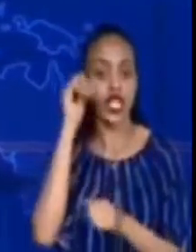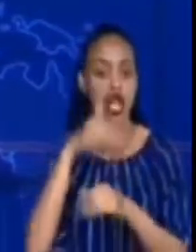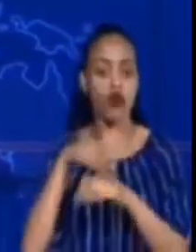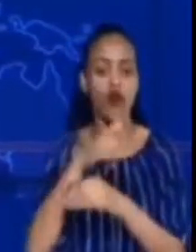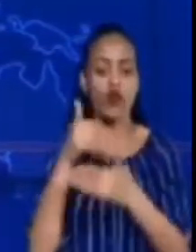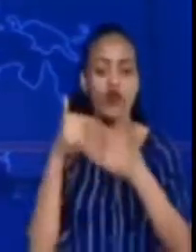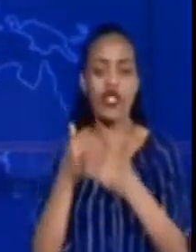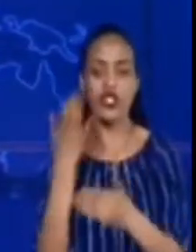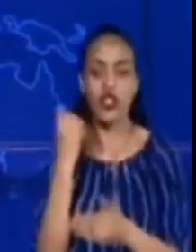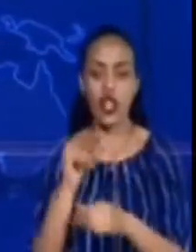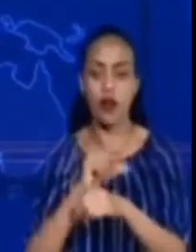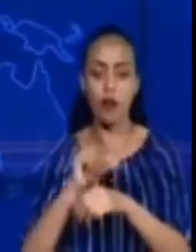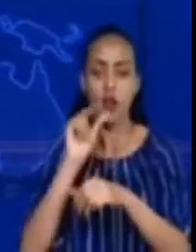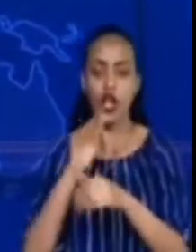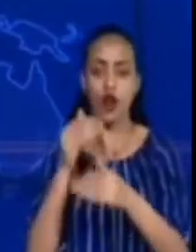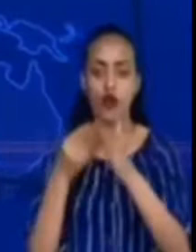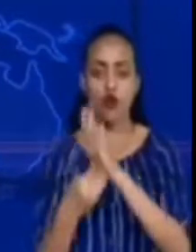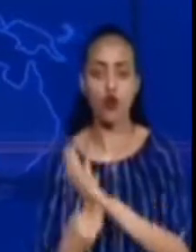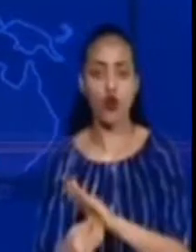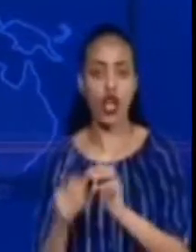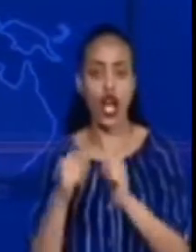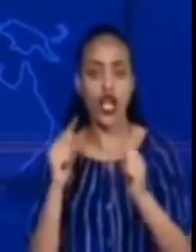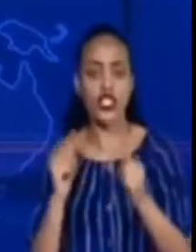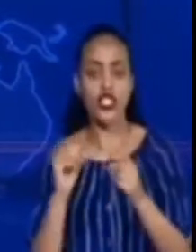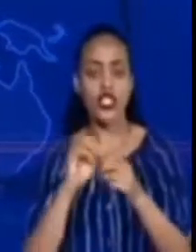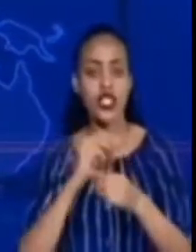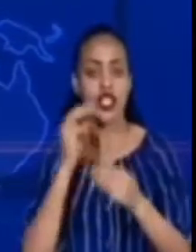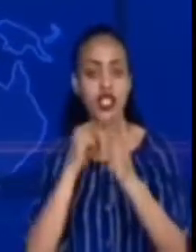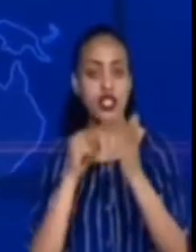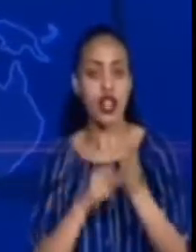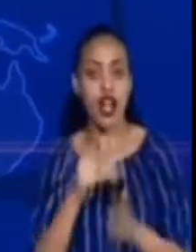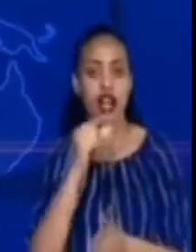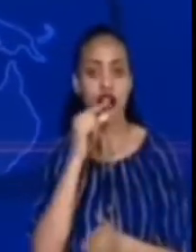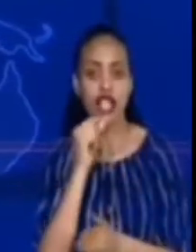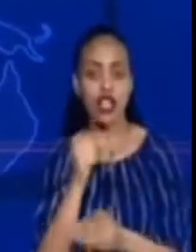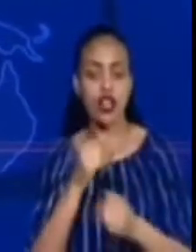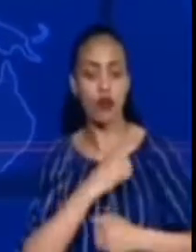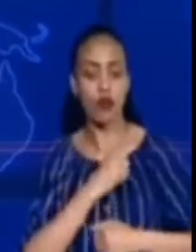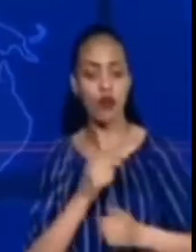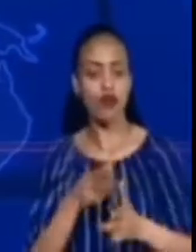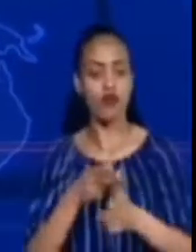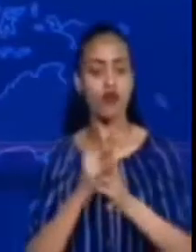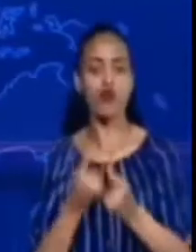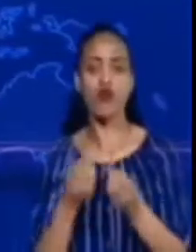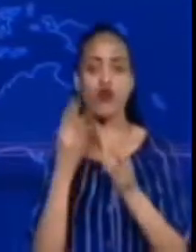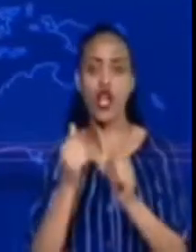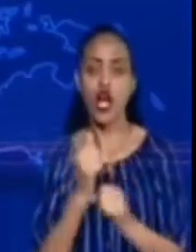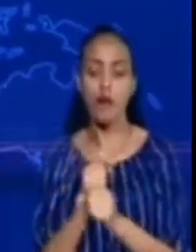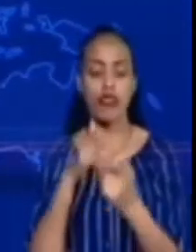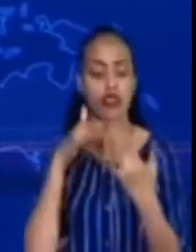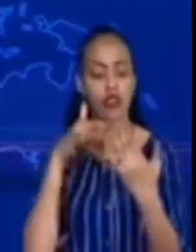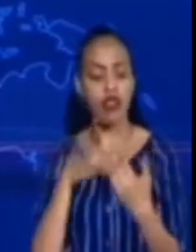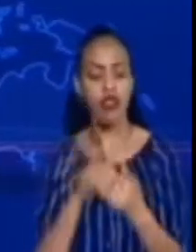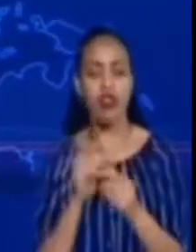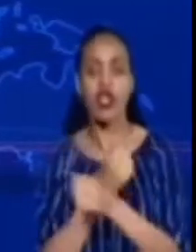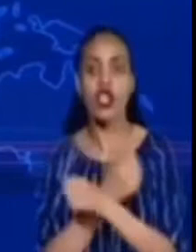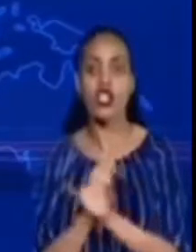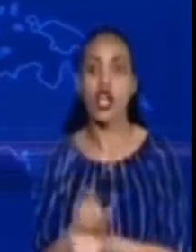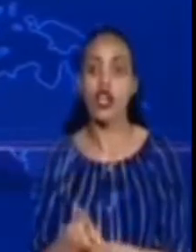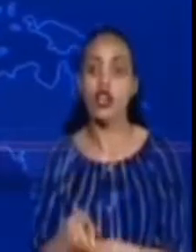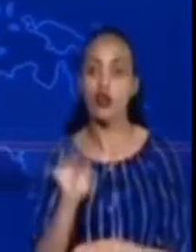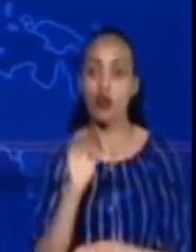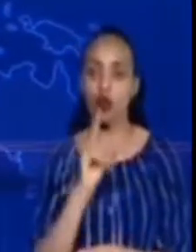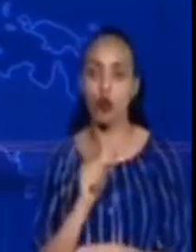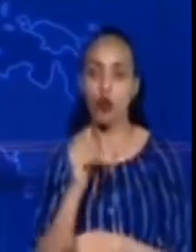ደችን አፍንጫ ጀርባ ነው እንዲህ ማቃት ምናምን እያለ ነው አለካከፉ ያምራል አሰዳደም አንተ እኮ